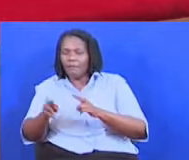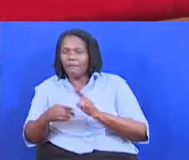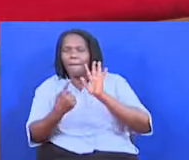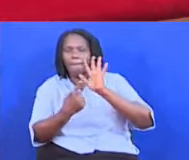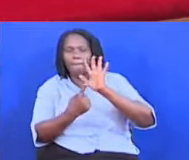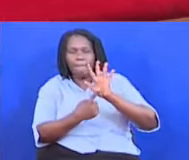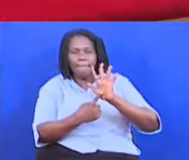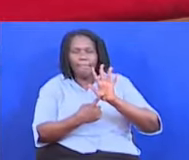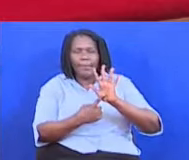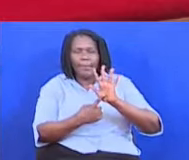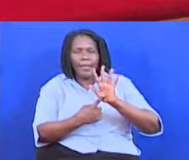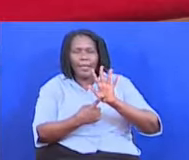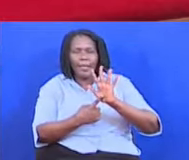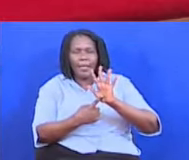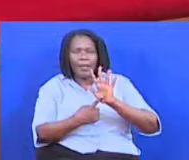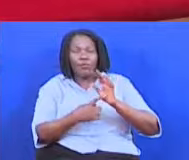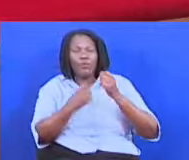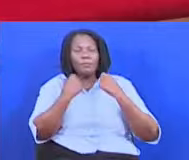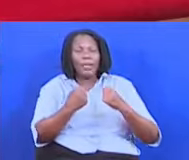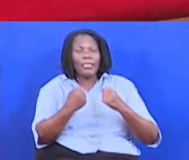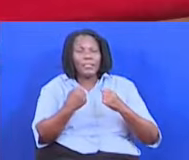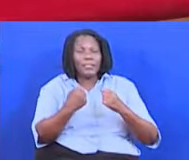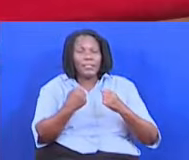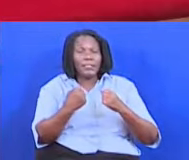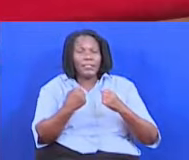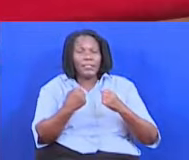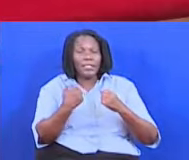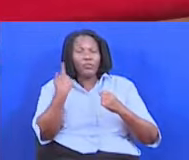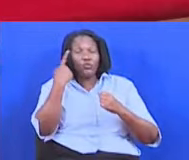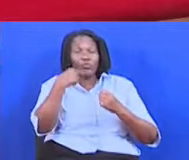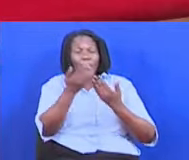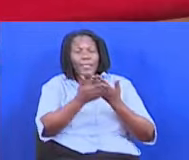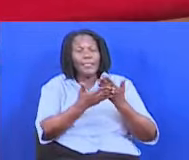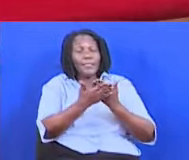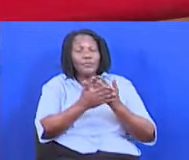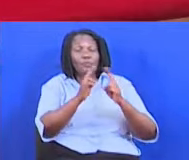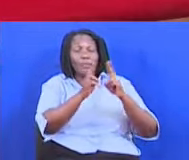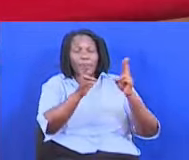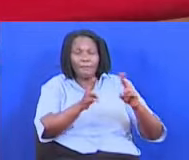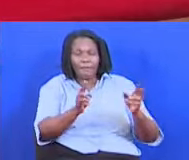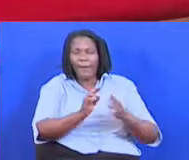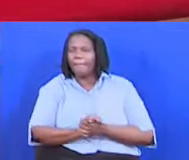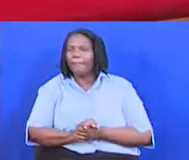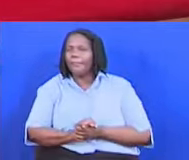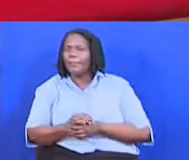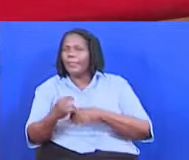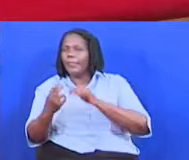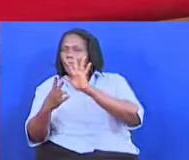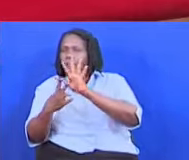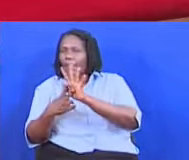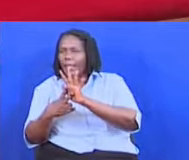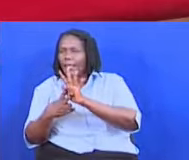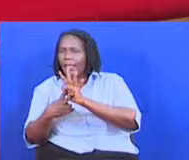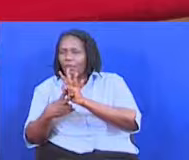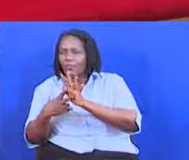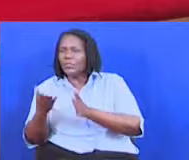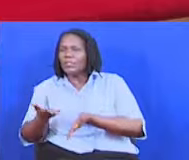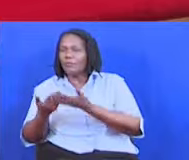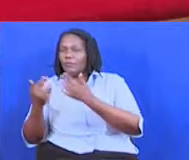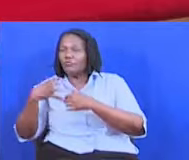taswira ya nchi yetu kimataifa na kuimarisha uwezo wa wizara kuratibu utekelezaji wa diplomasia ya